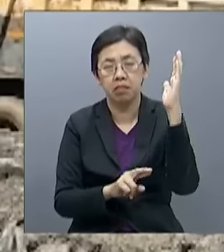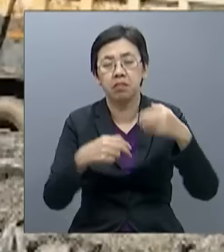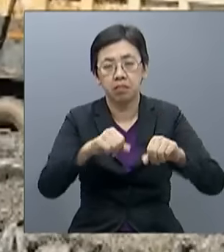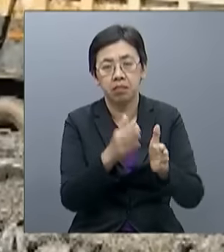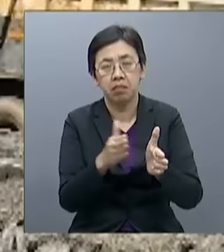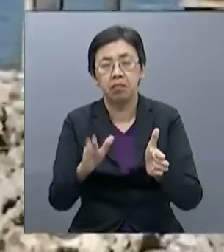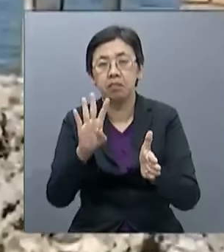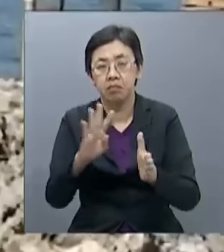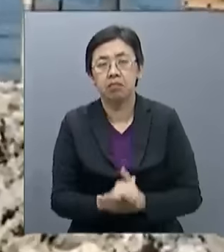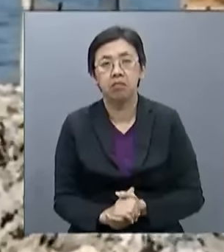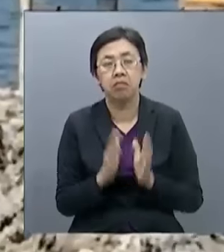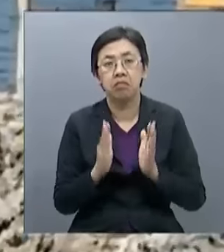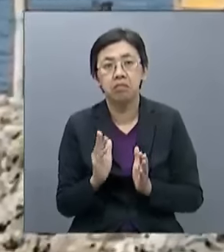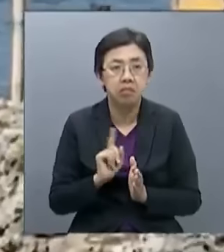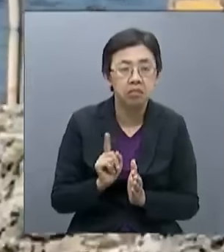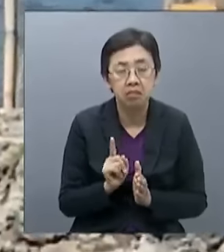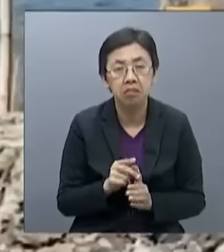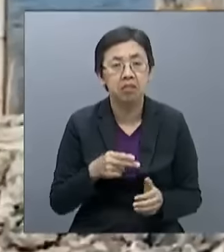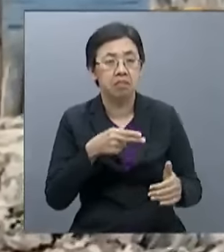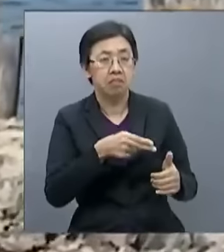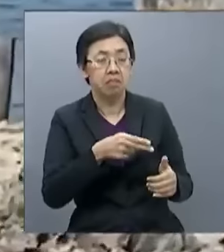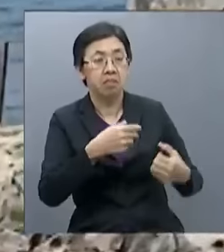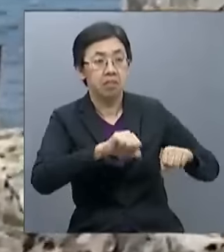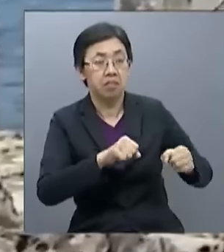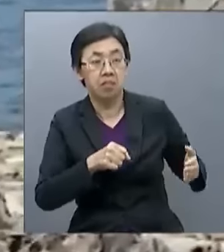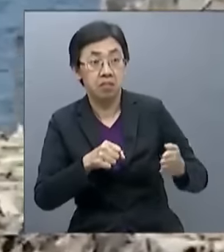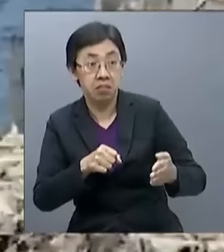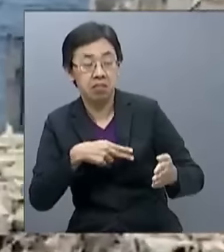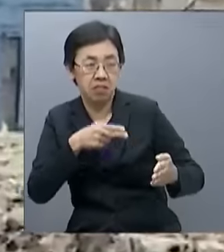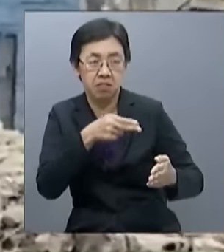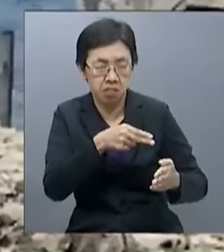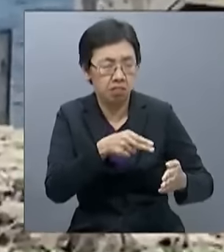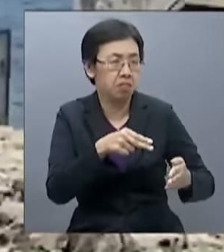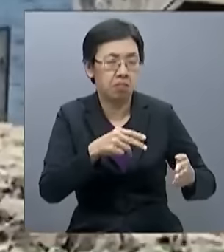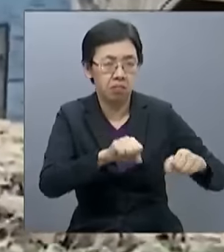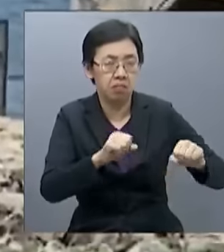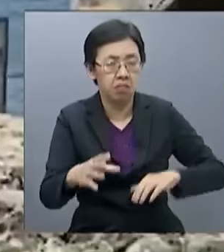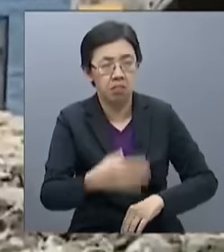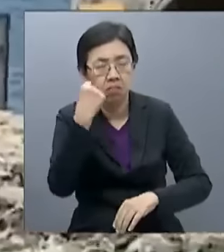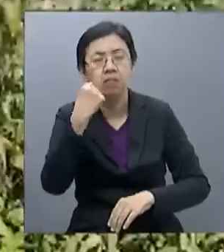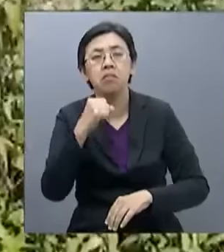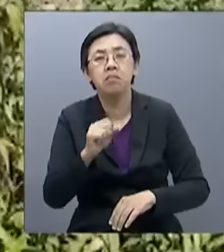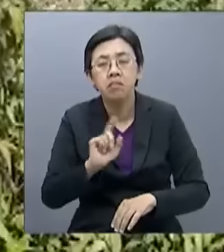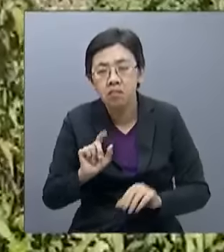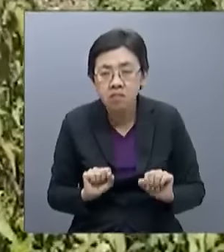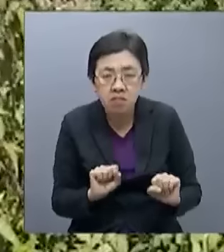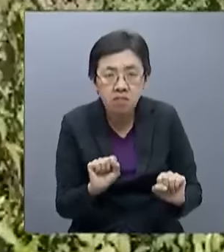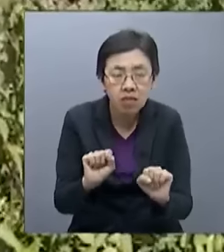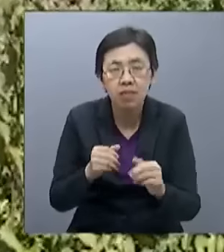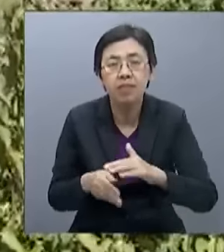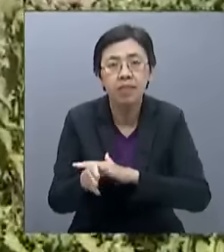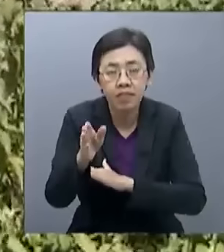พบว่าผู้ก่อเหตุนั้นได้ใช้อาวุธปืนจี้ชิงทรัพย์จากชาวบ้านในพื้นที่หมู่4ตำบลเกาะสะท้อนเพื่อใช้เป็นพาหนะในการหล